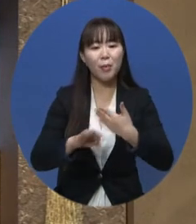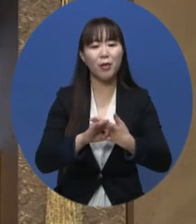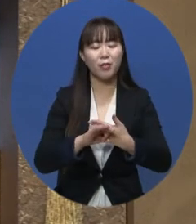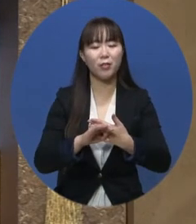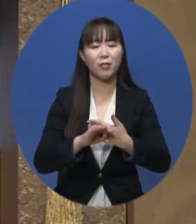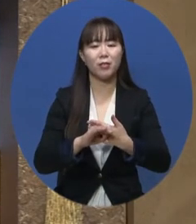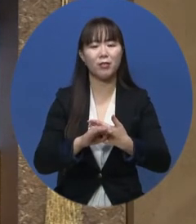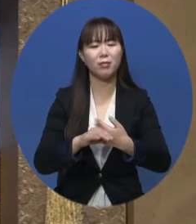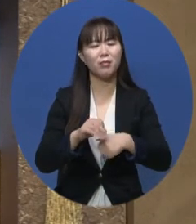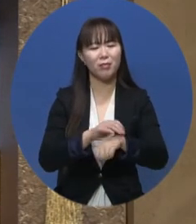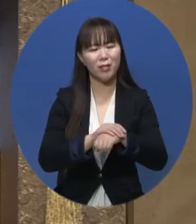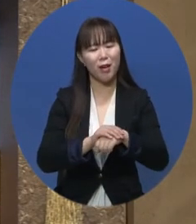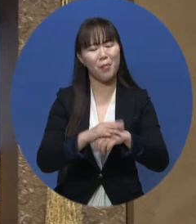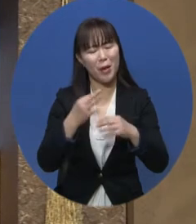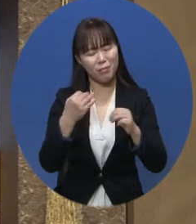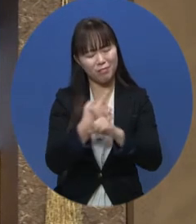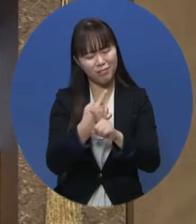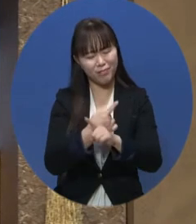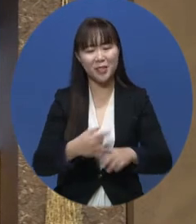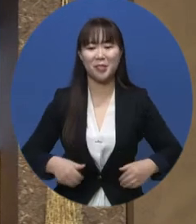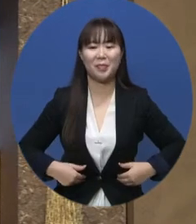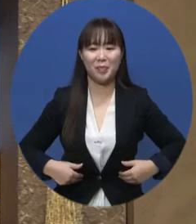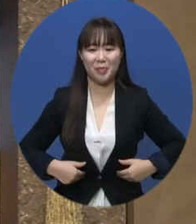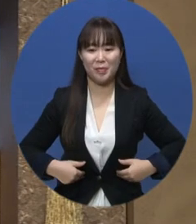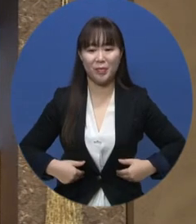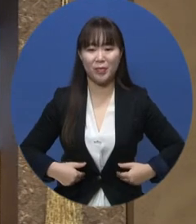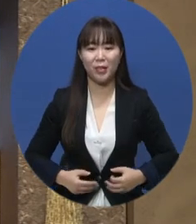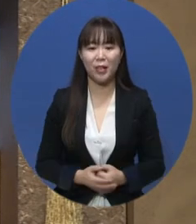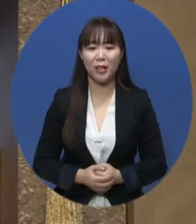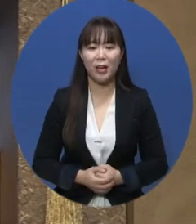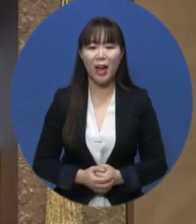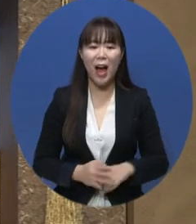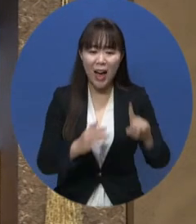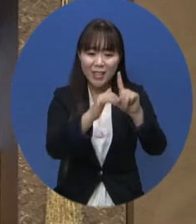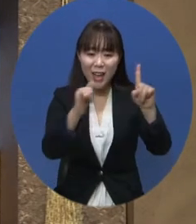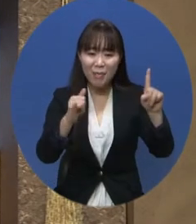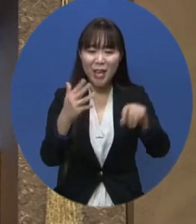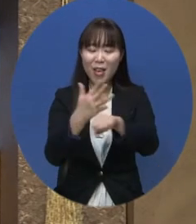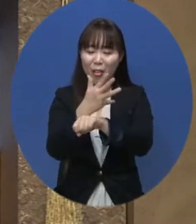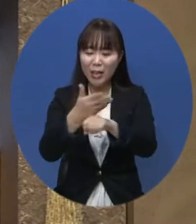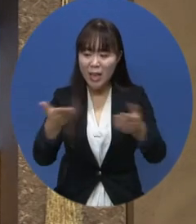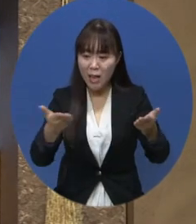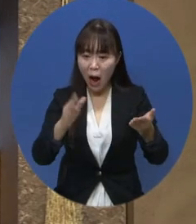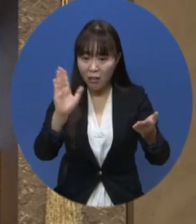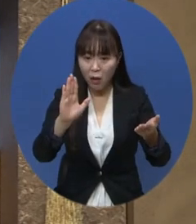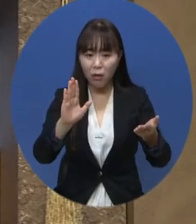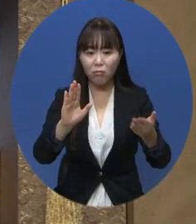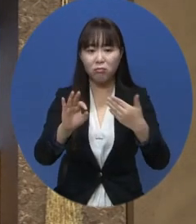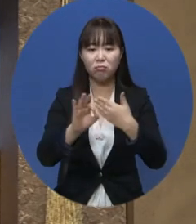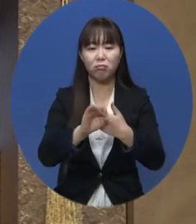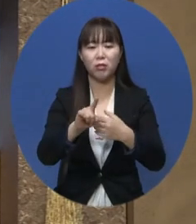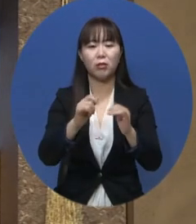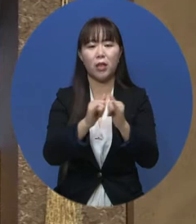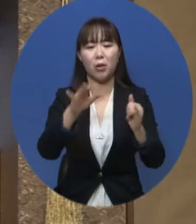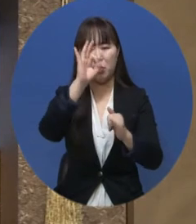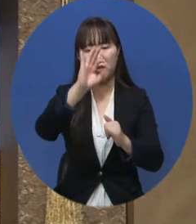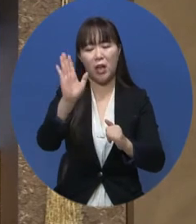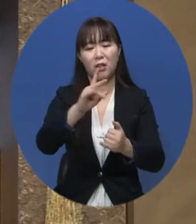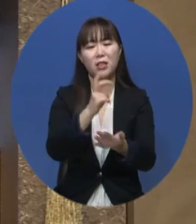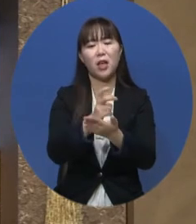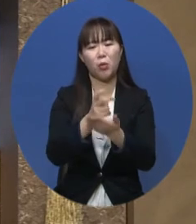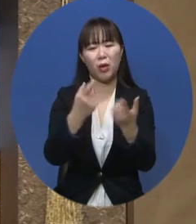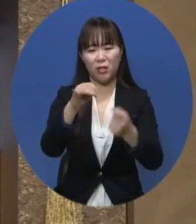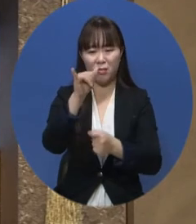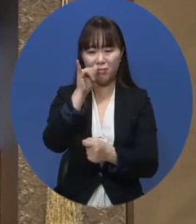위해서는 제도를 또 많이 고쳐오긴 해야 됩니다. 이런 부분에 뭐 한 사람이 8시간 근무를 안 하면 네. 이걸 사람으로 보지 않는